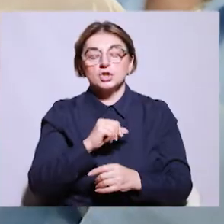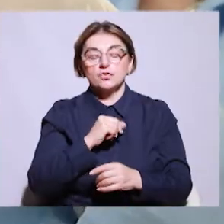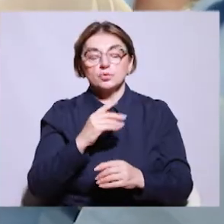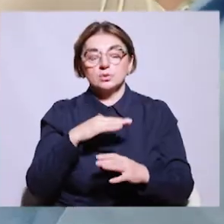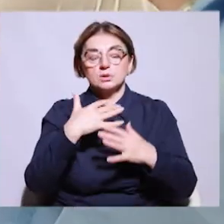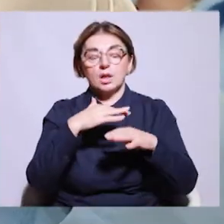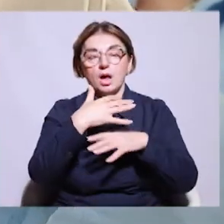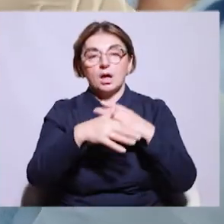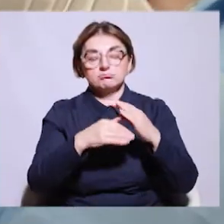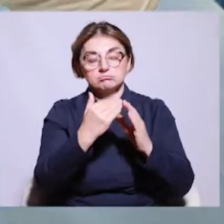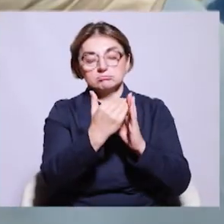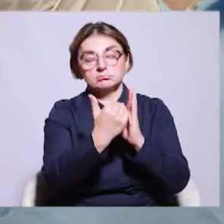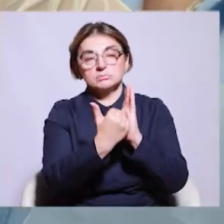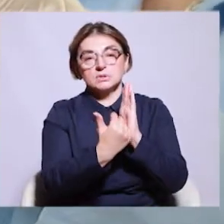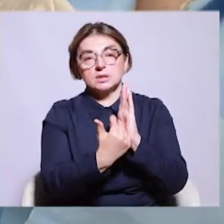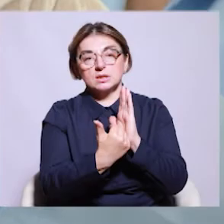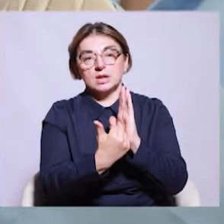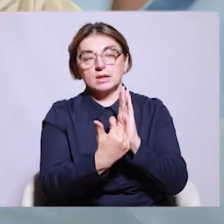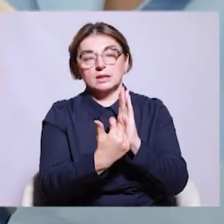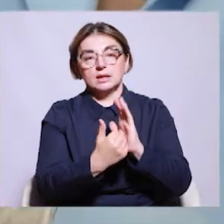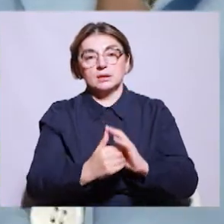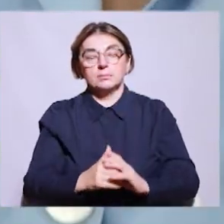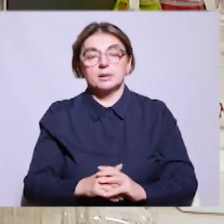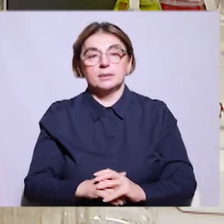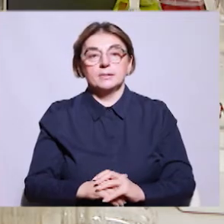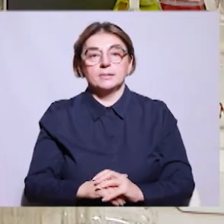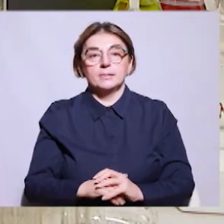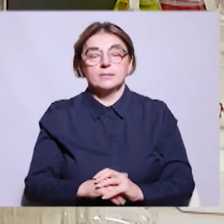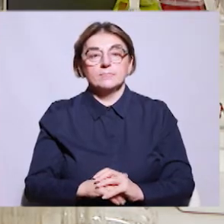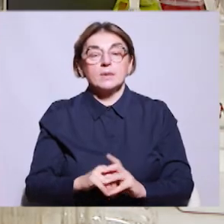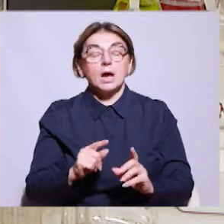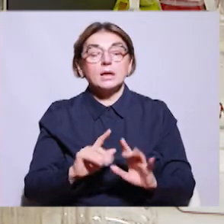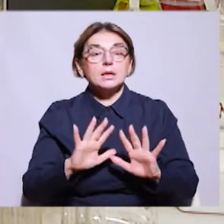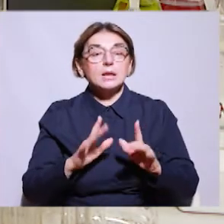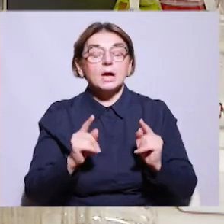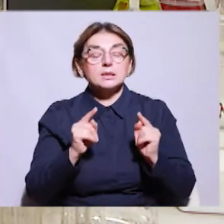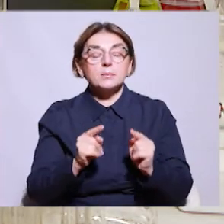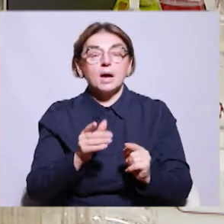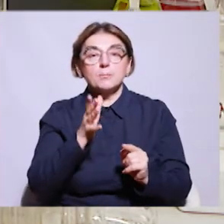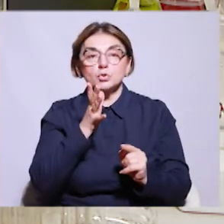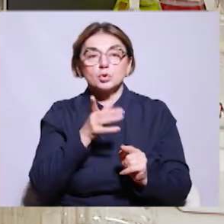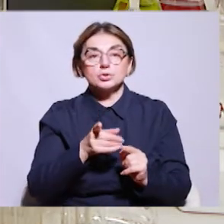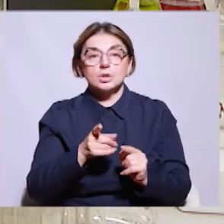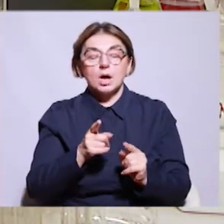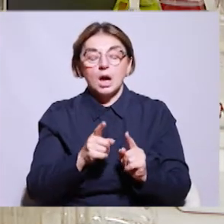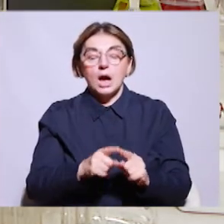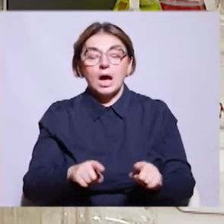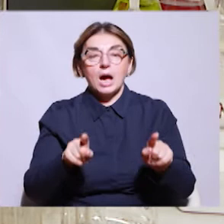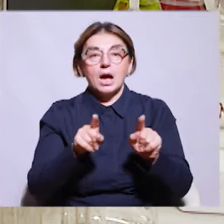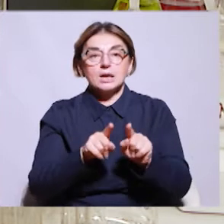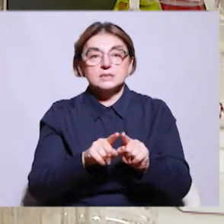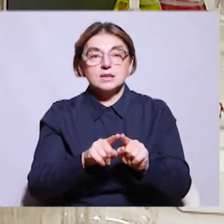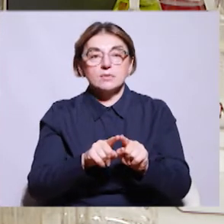ნალექი აუცილებლად ქიმიური ჭიქის ფსკერზე დაილექება. აი რა ხდება ამ დროს? ანალოგიურად